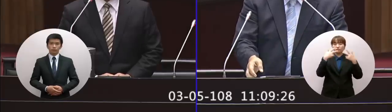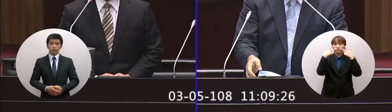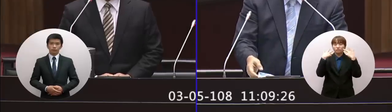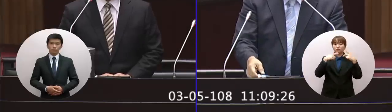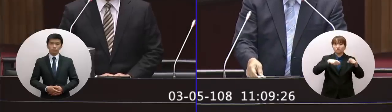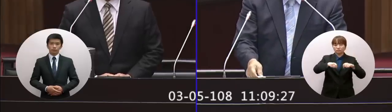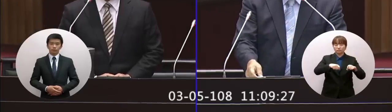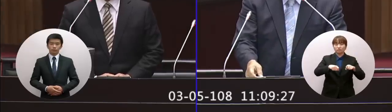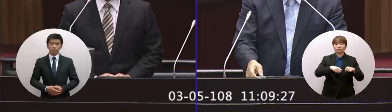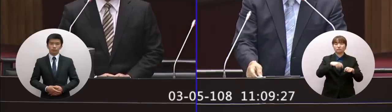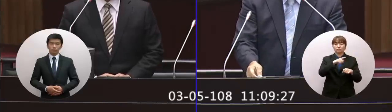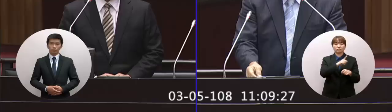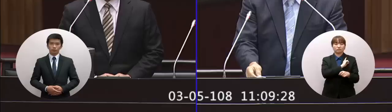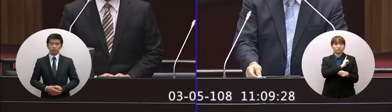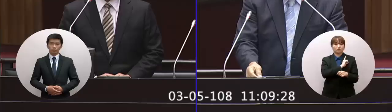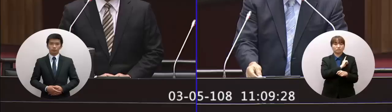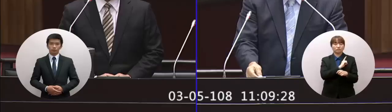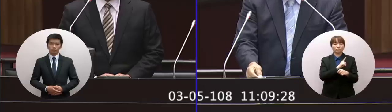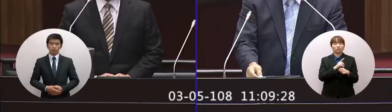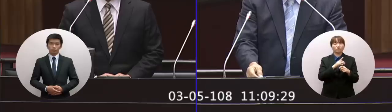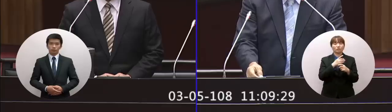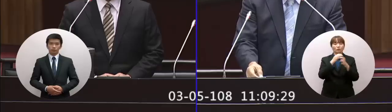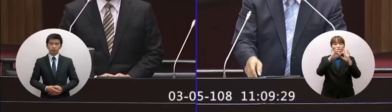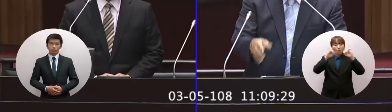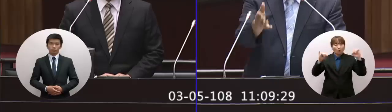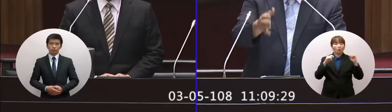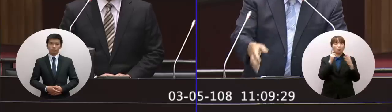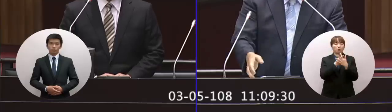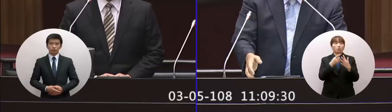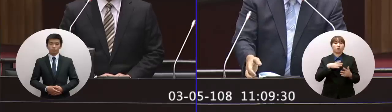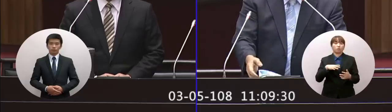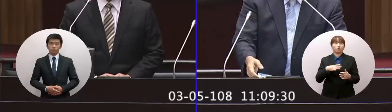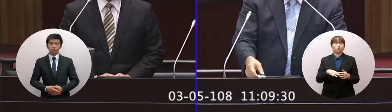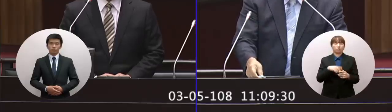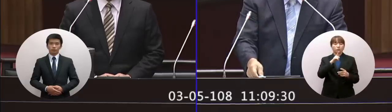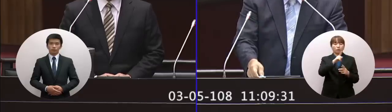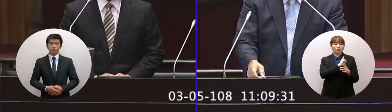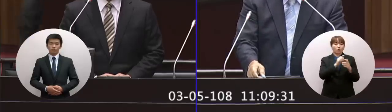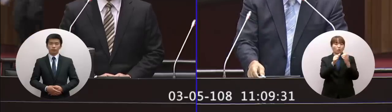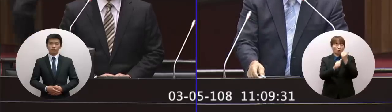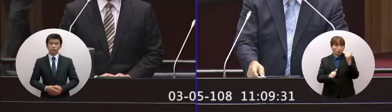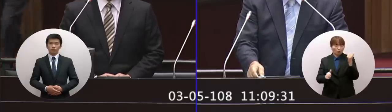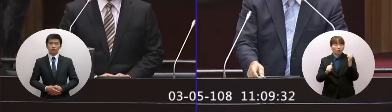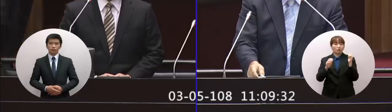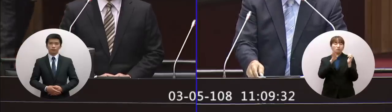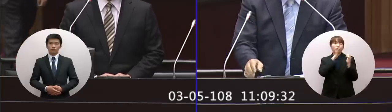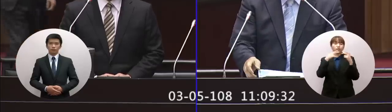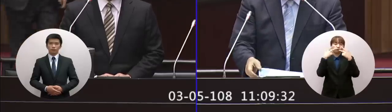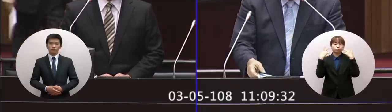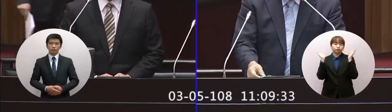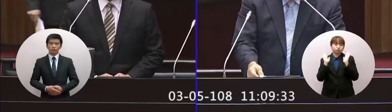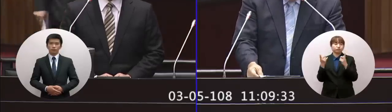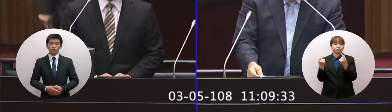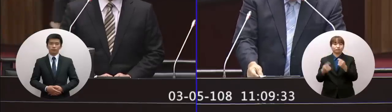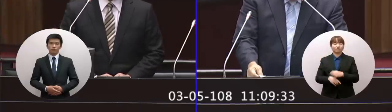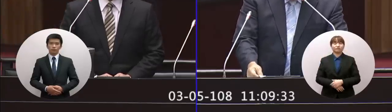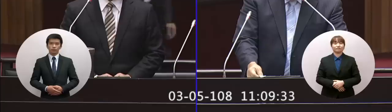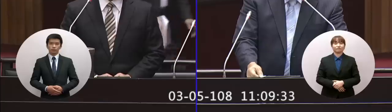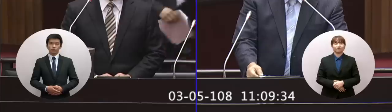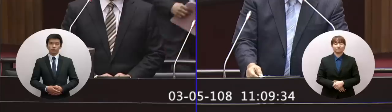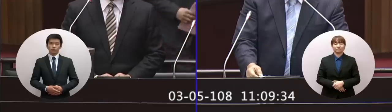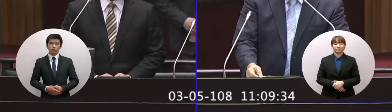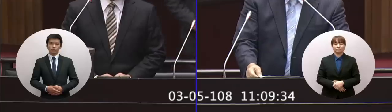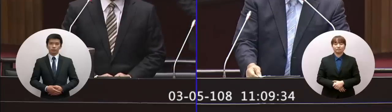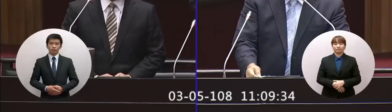民的政策，你已经非常的了解啊，何况你很多孙子都是原住民的身份啊。